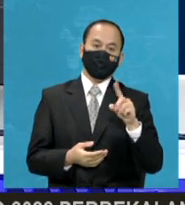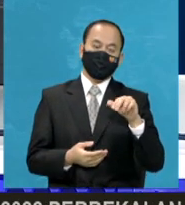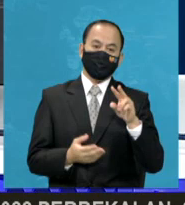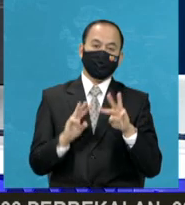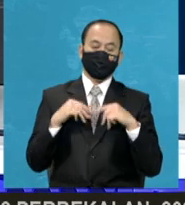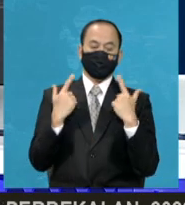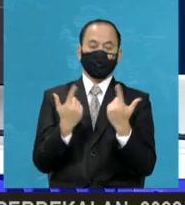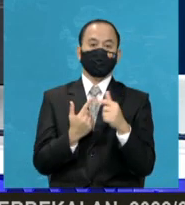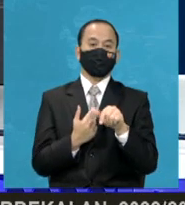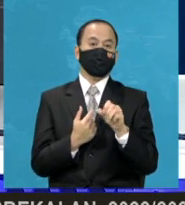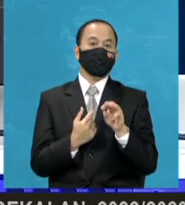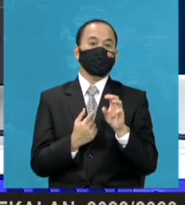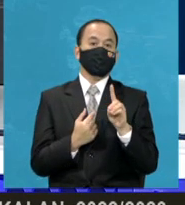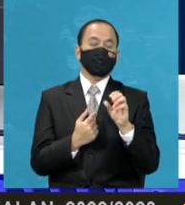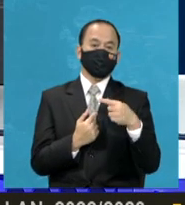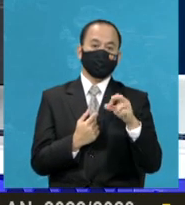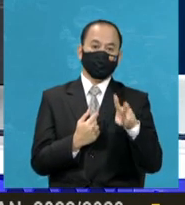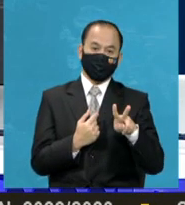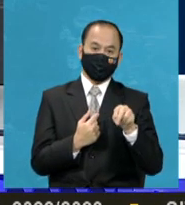mesyuarat Dodge of.me